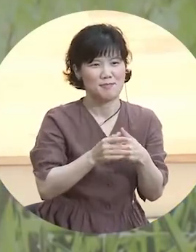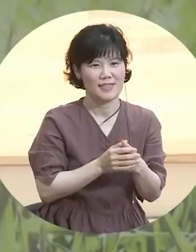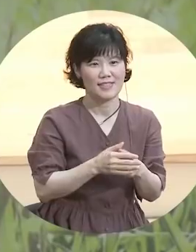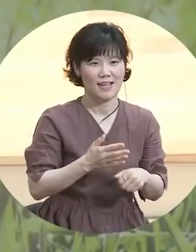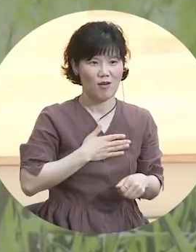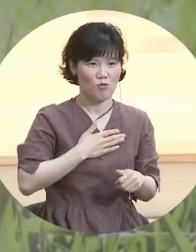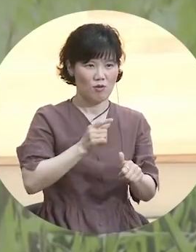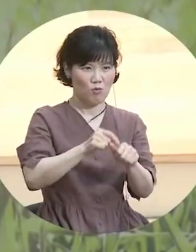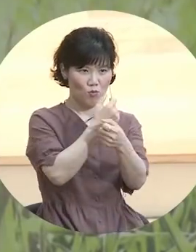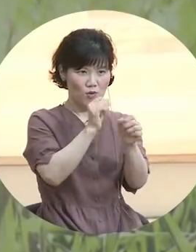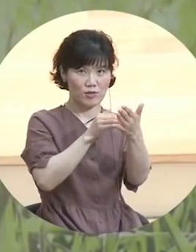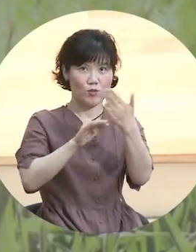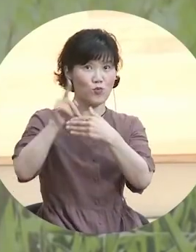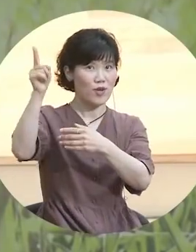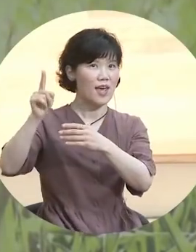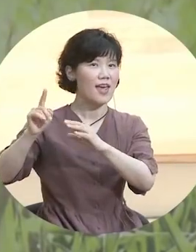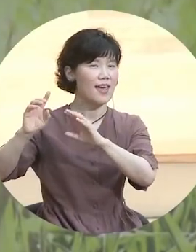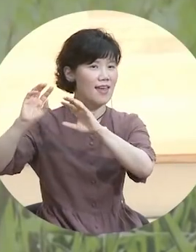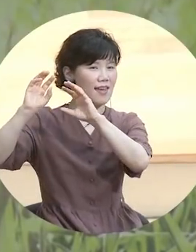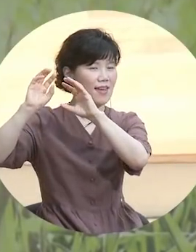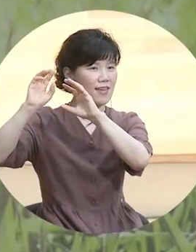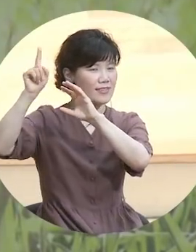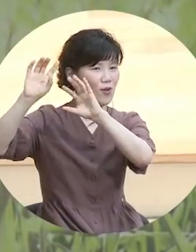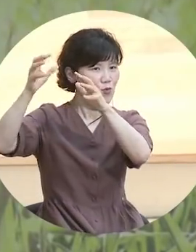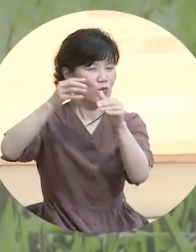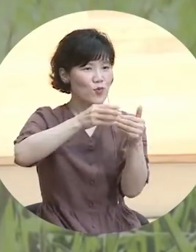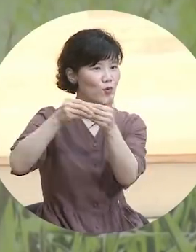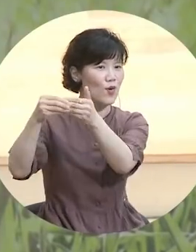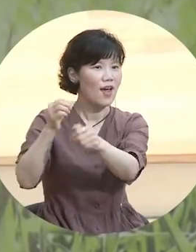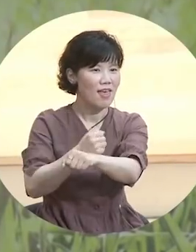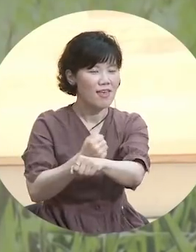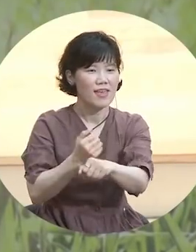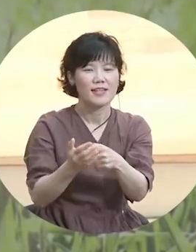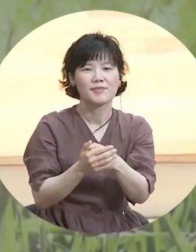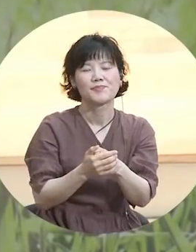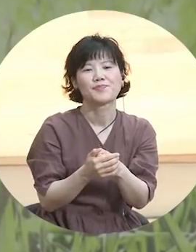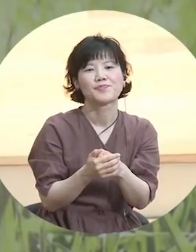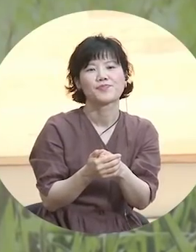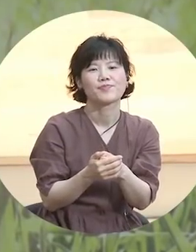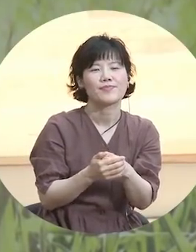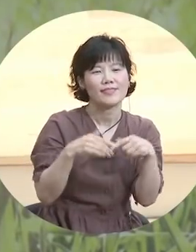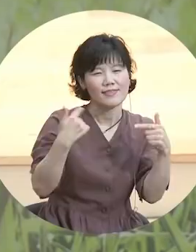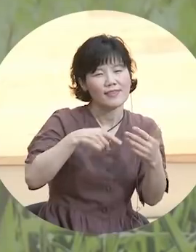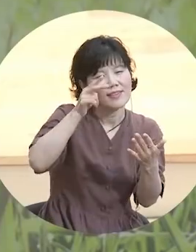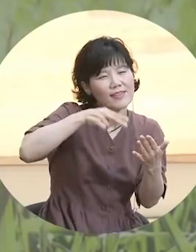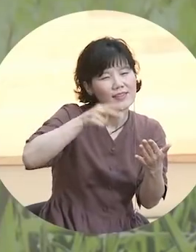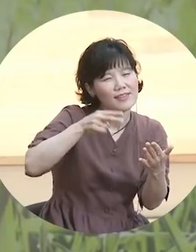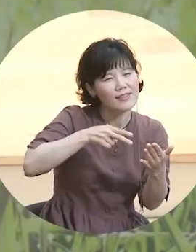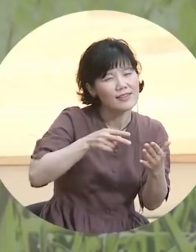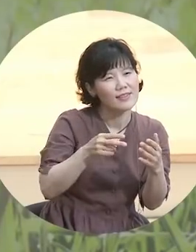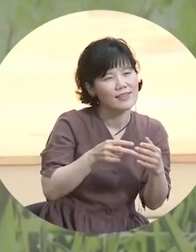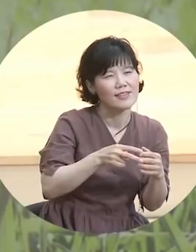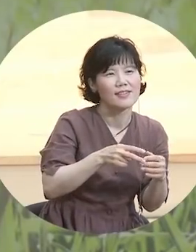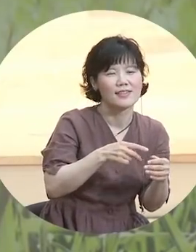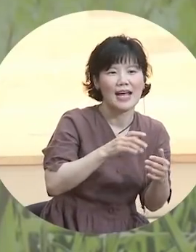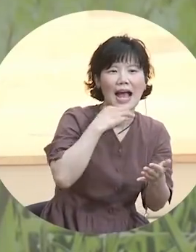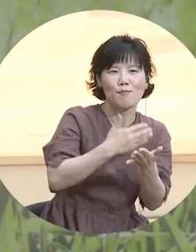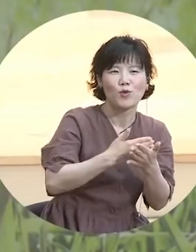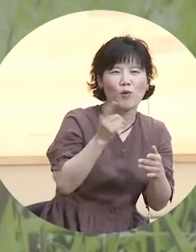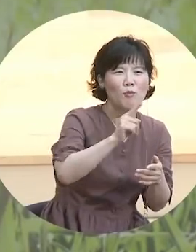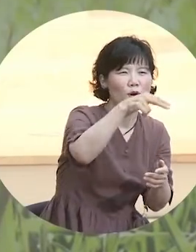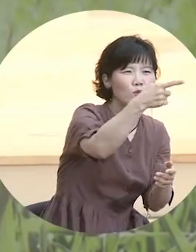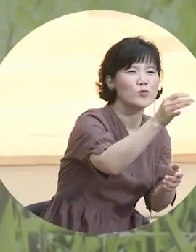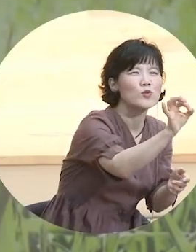우리를 구속하여 천국으로 인도하시냐면 정말로 언제 읽어도 참 감동이 되는 시가 있죠. 송명희